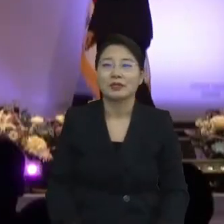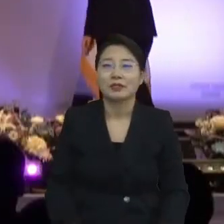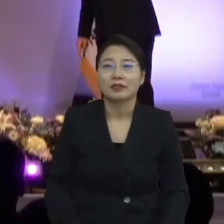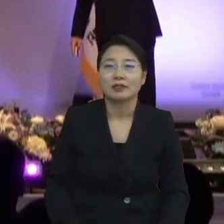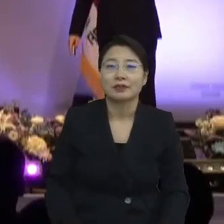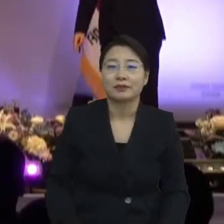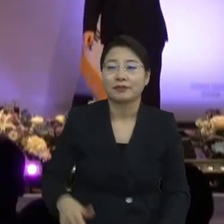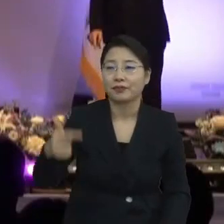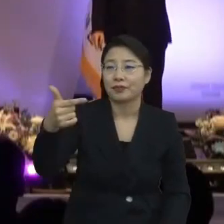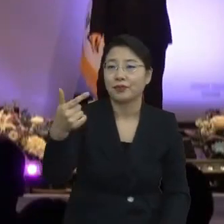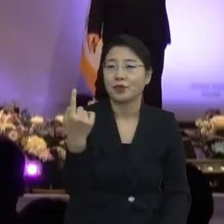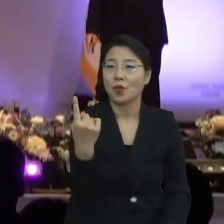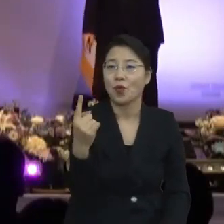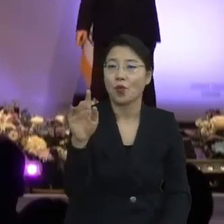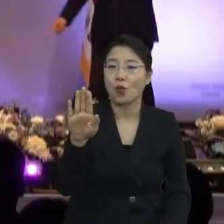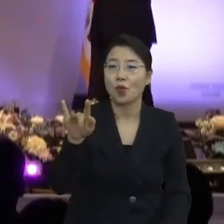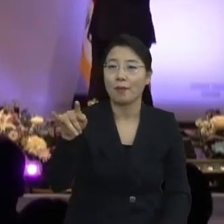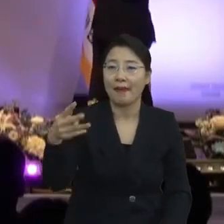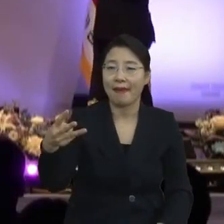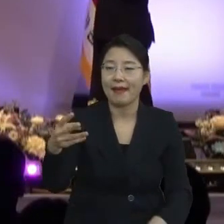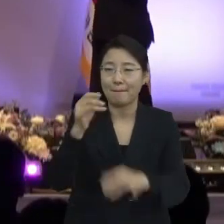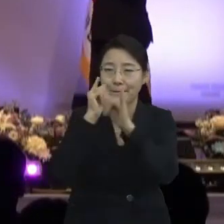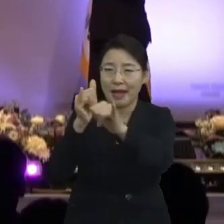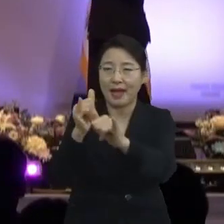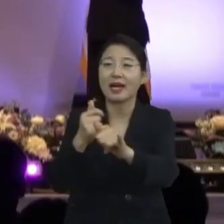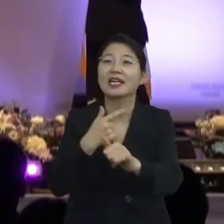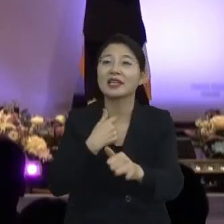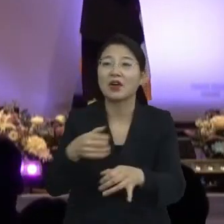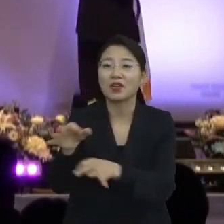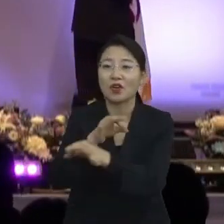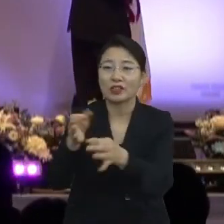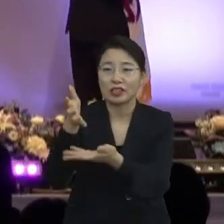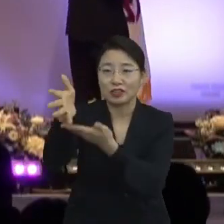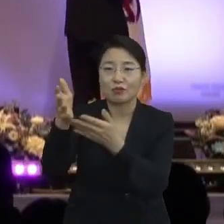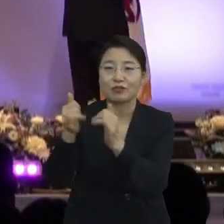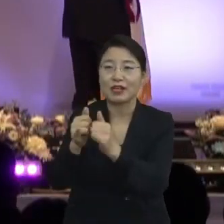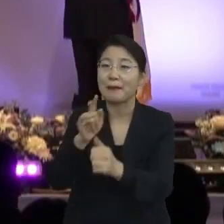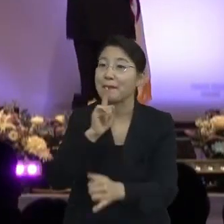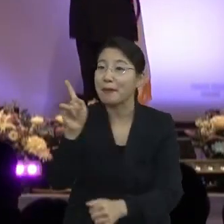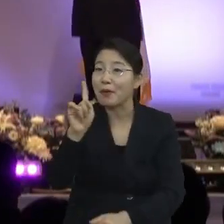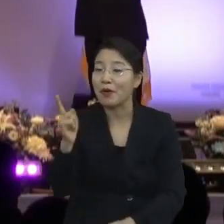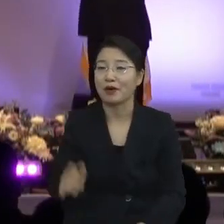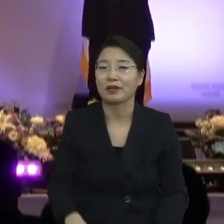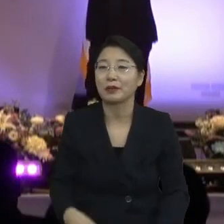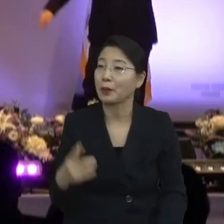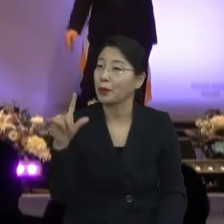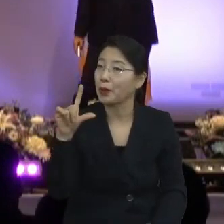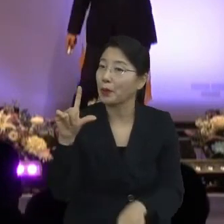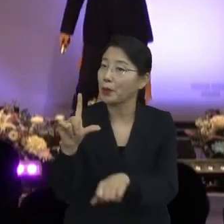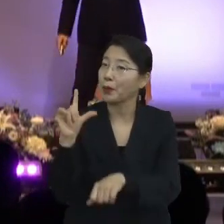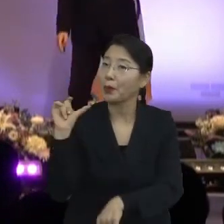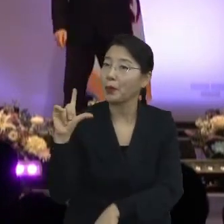받은 한 경제학자가 오셔가지고 이런 평가를 했어요. 최근이죠. 한 보름 전에.